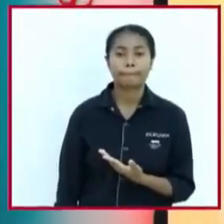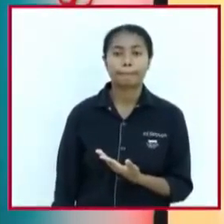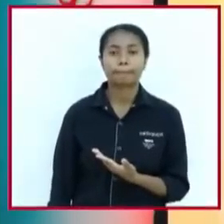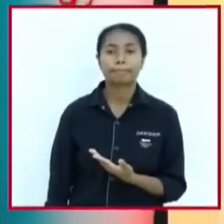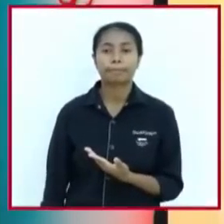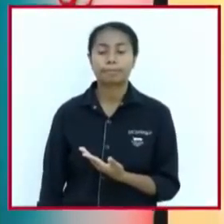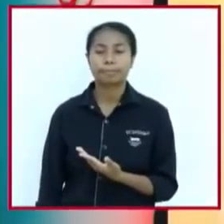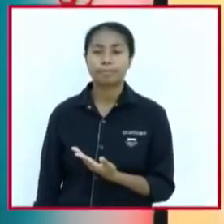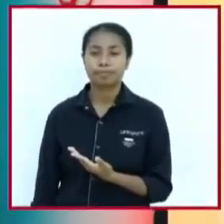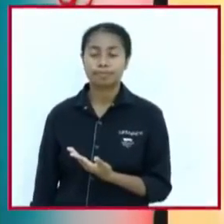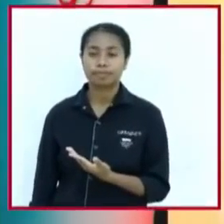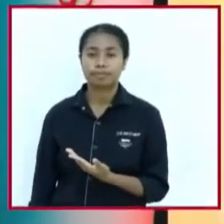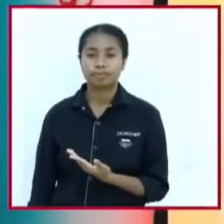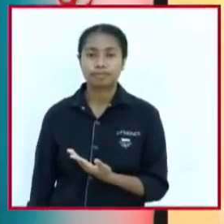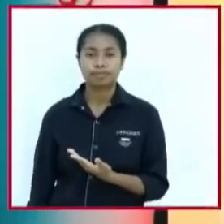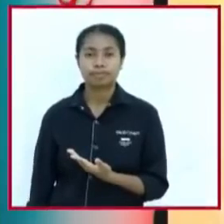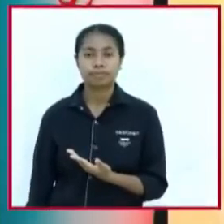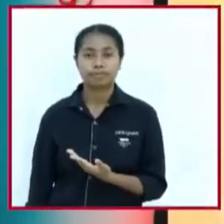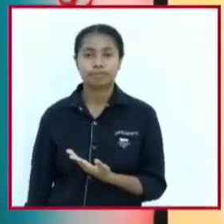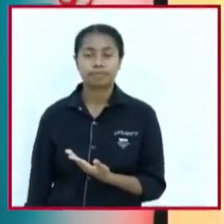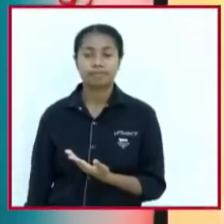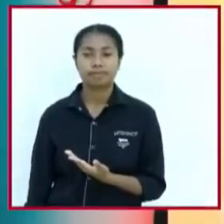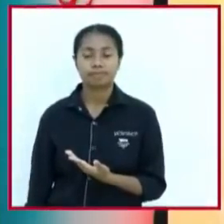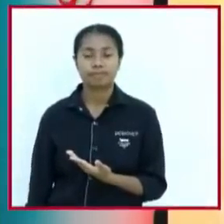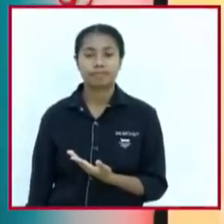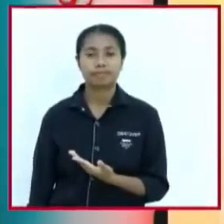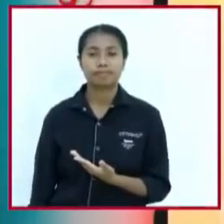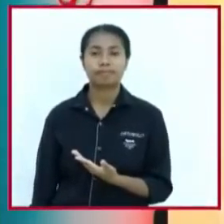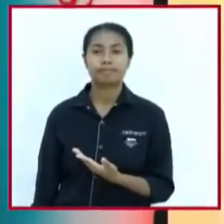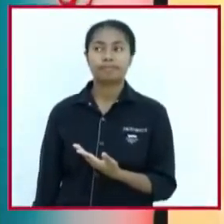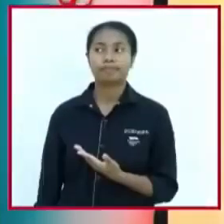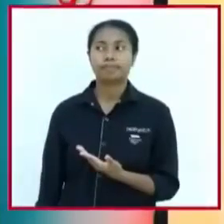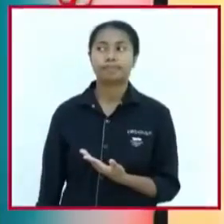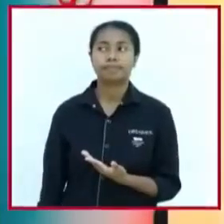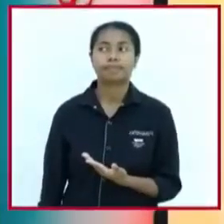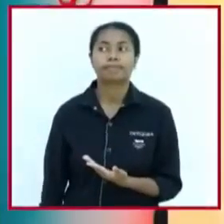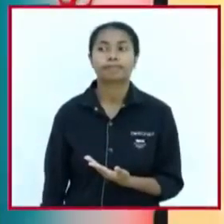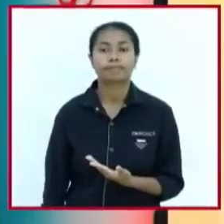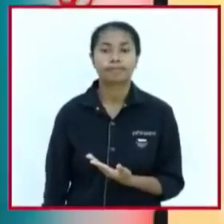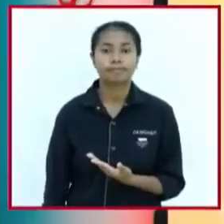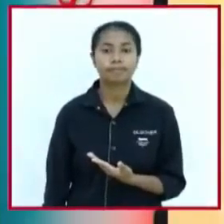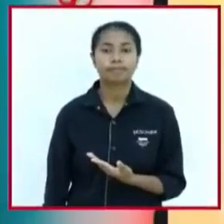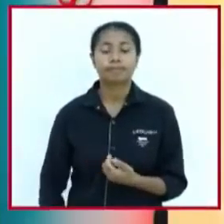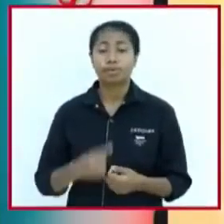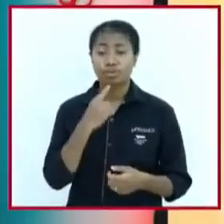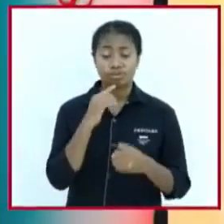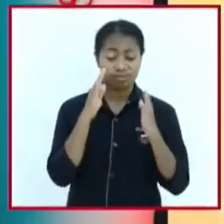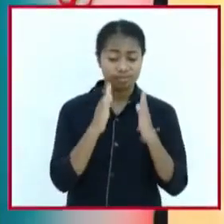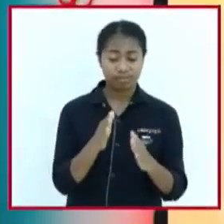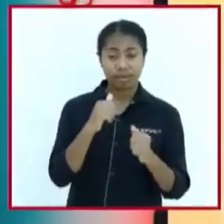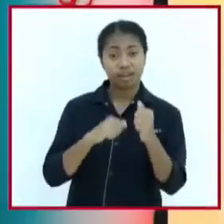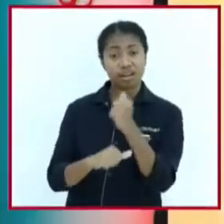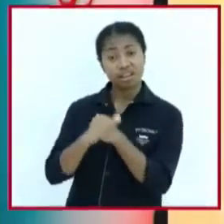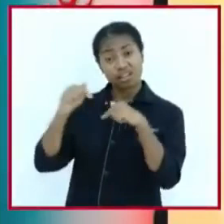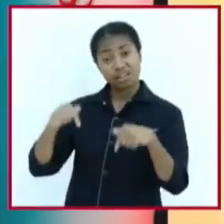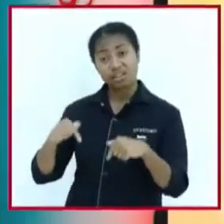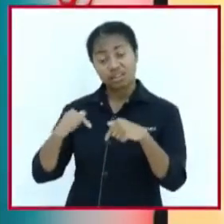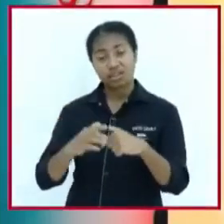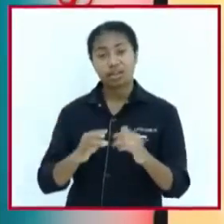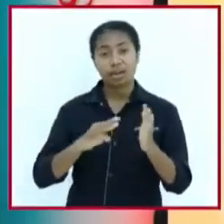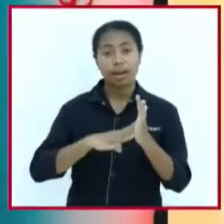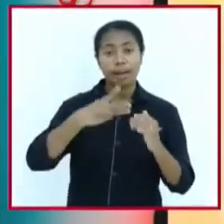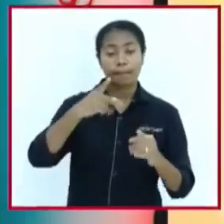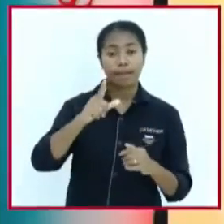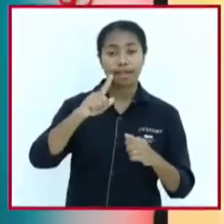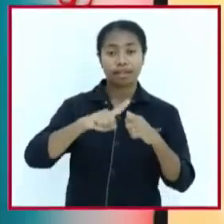dijadikan sama dengan anak Allah dia tetap menjadi imam sampai selama-lamanya perhatikan ayat ini nah kisah dek Tidak